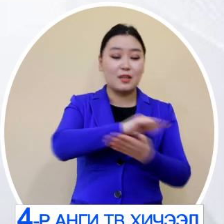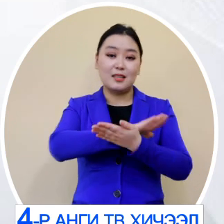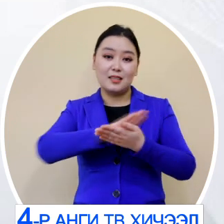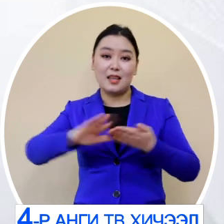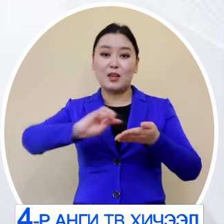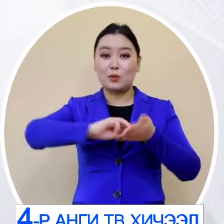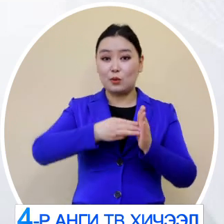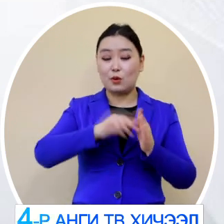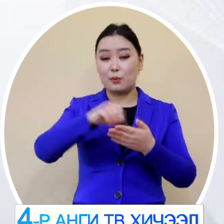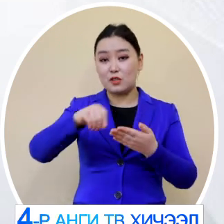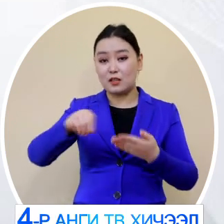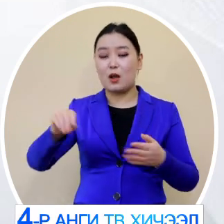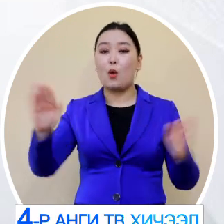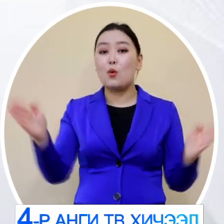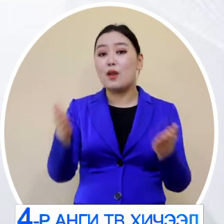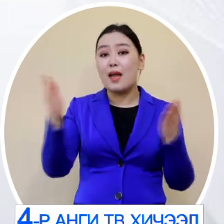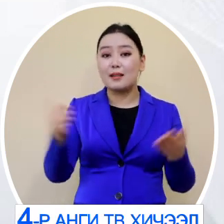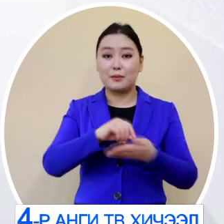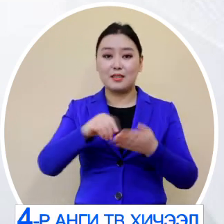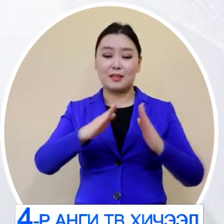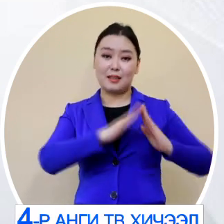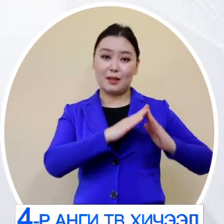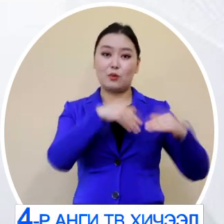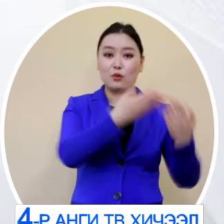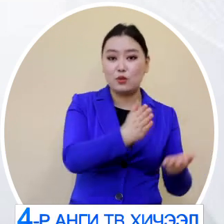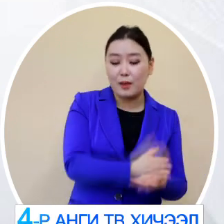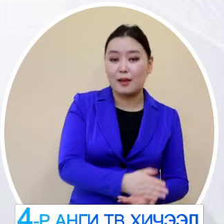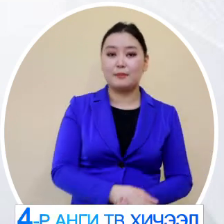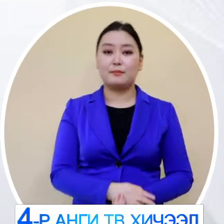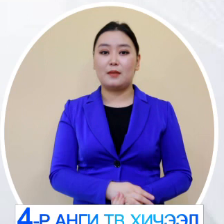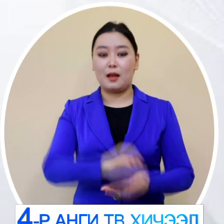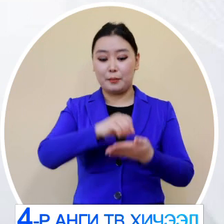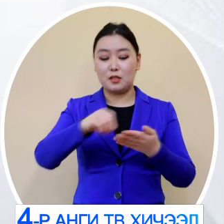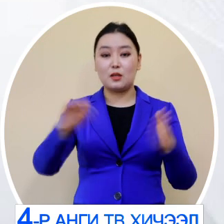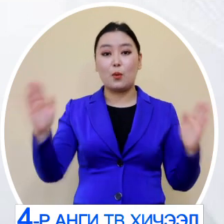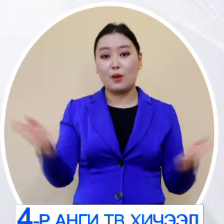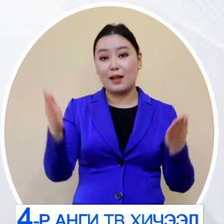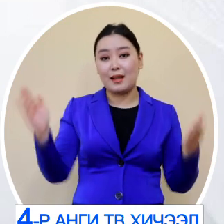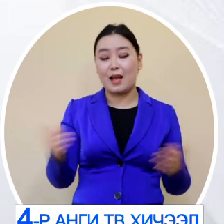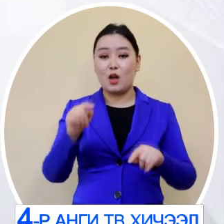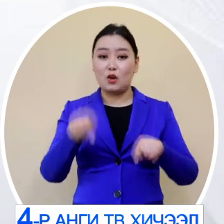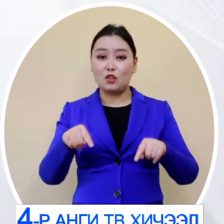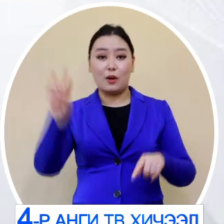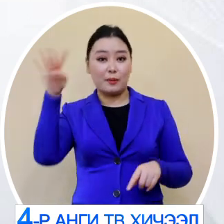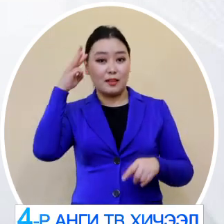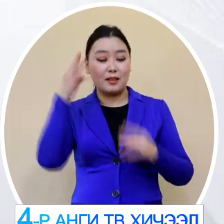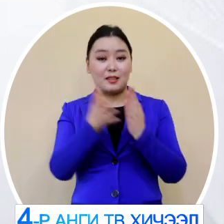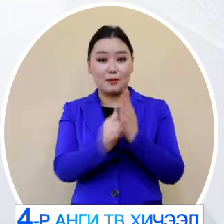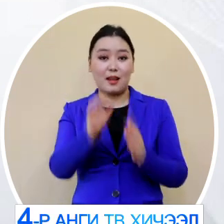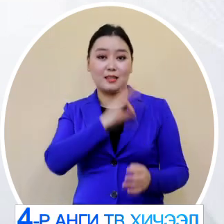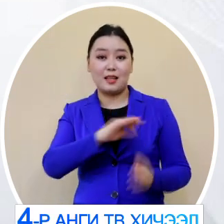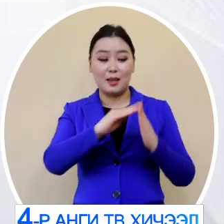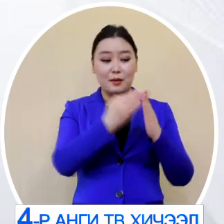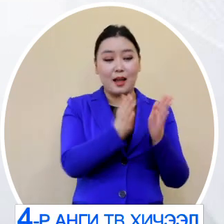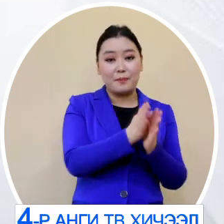шинээр төлөвлөгөө бичин уриалга бичих даалгаврыг өгч байна. За бичсэн уриалгаа мэдээж өнөөдрийн үдсэн мэдлэг чадраа хэрэглэн гэр